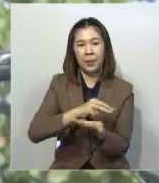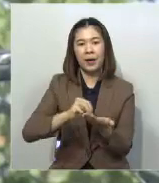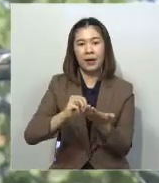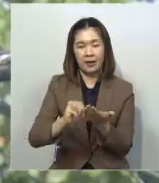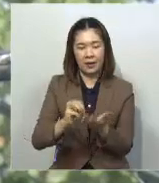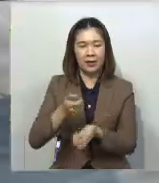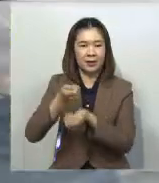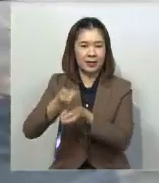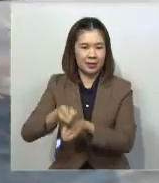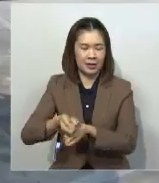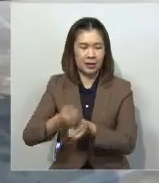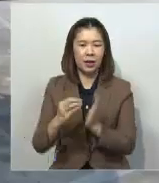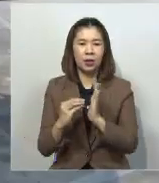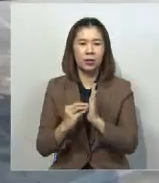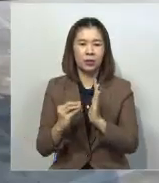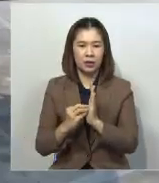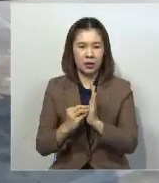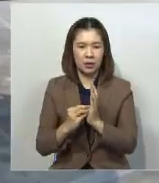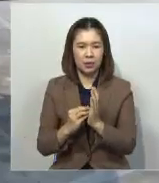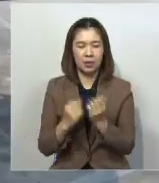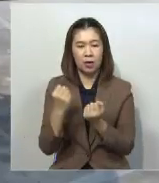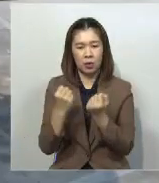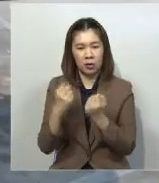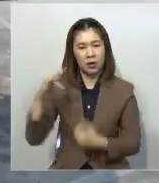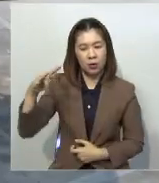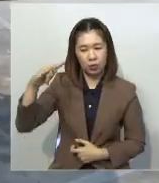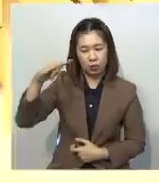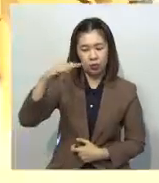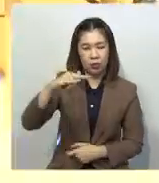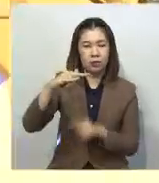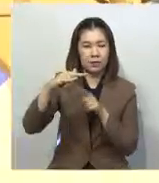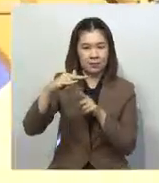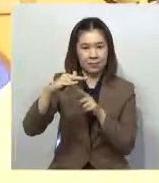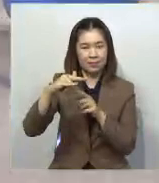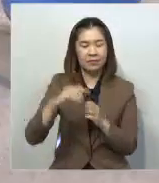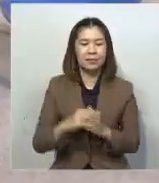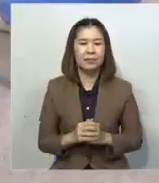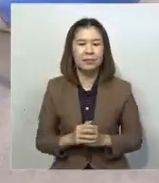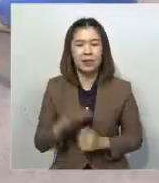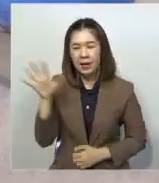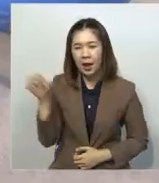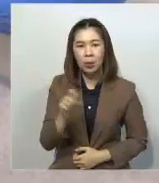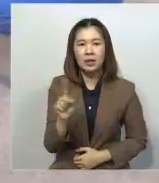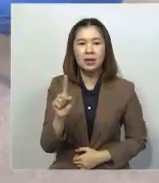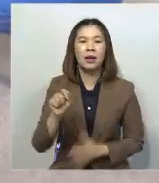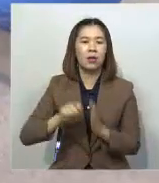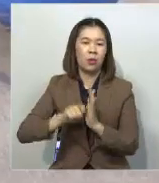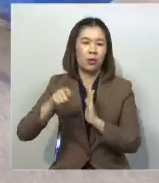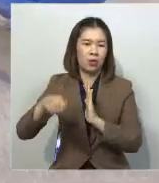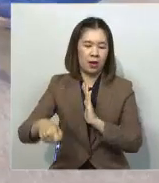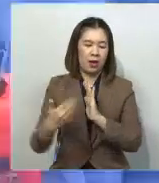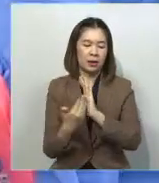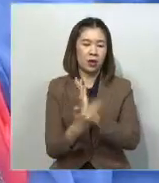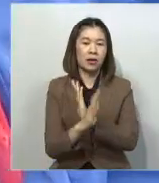ษตรศาสตร์โดรนที่กรุงเทพมหานครนำมาเนี่ยนะคะก็อย่างที่คุณอัยราบอกไปเลยมาจากจังหวัดนครราชสีมา